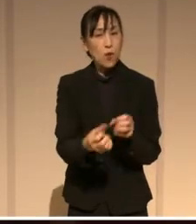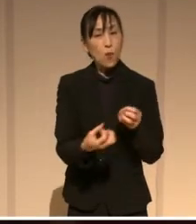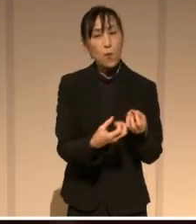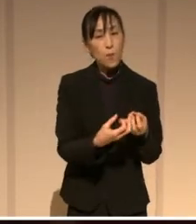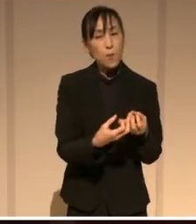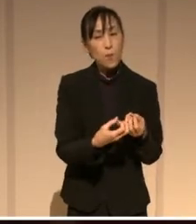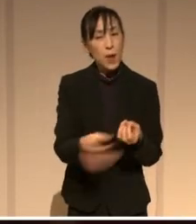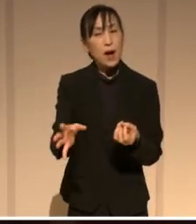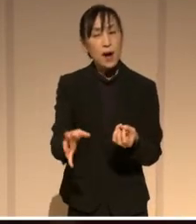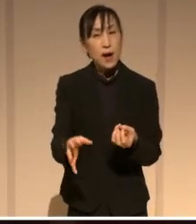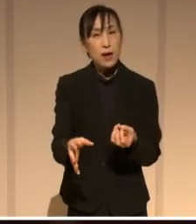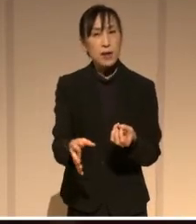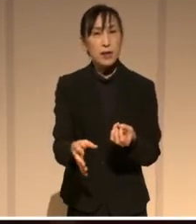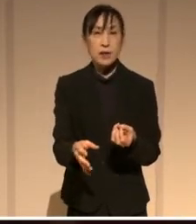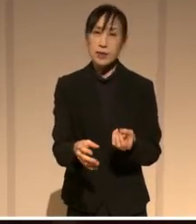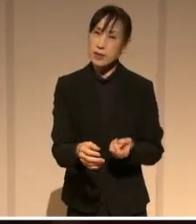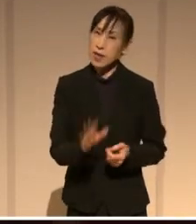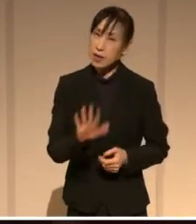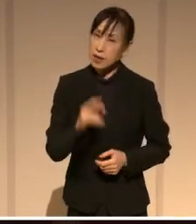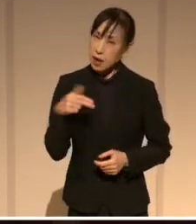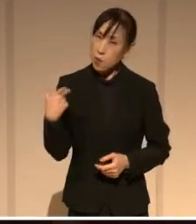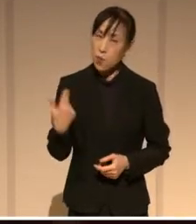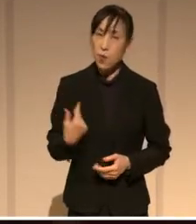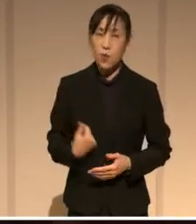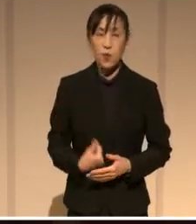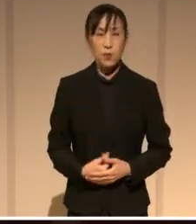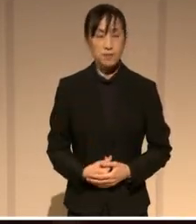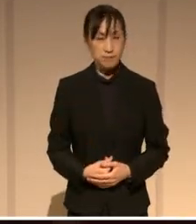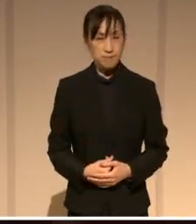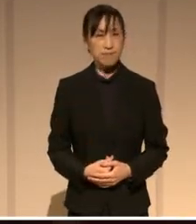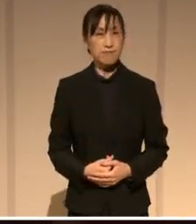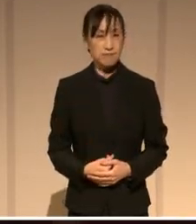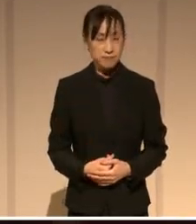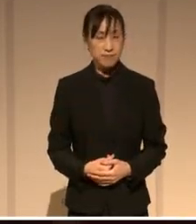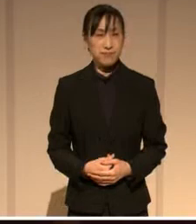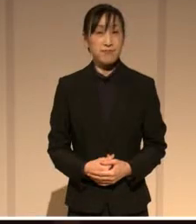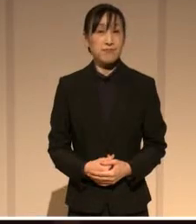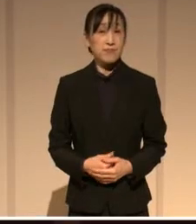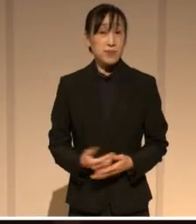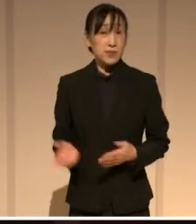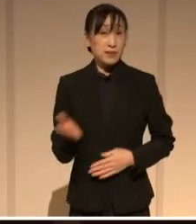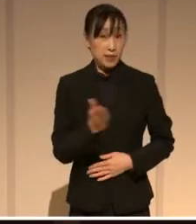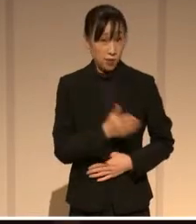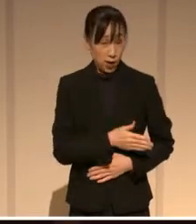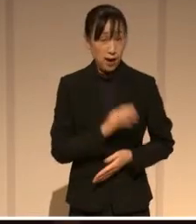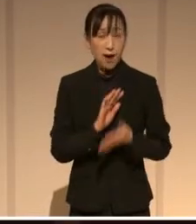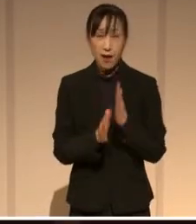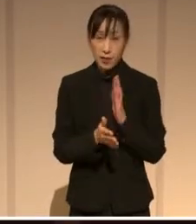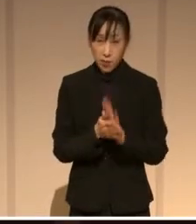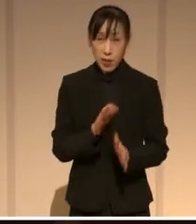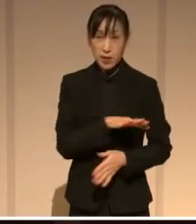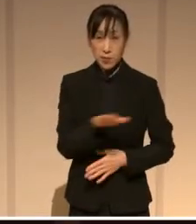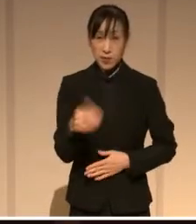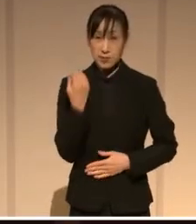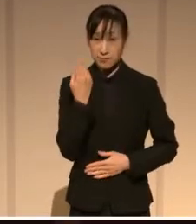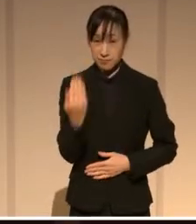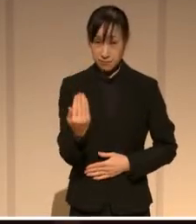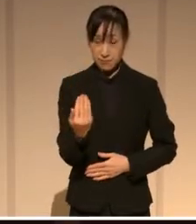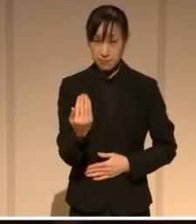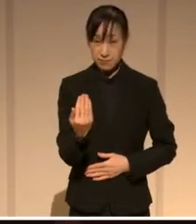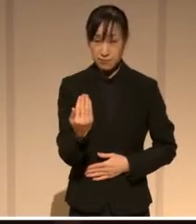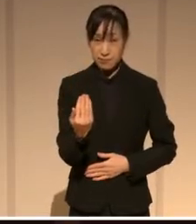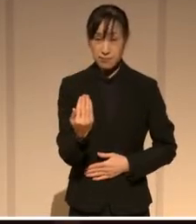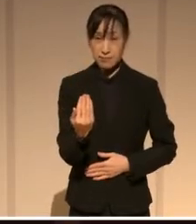ですだねえさあということでチャレンジをして頂いた後に改めてお話しを伺っていきます次が